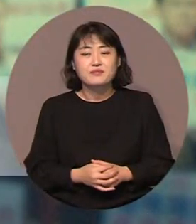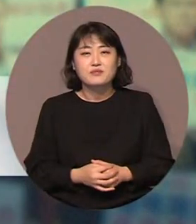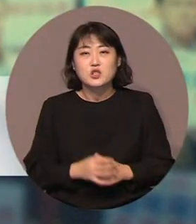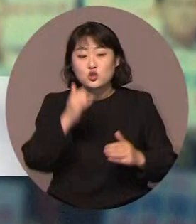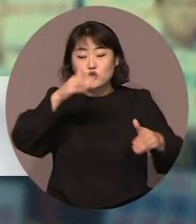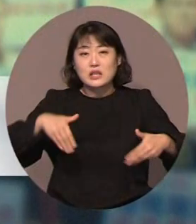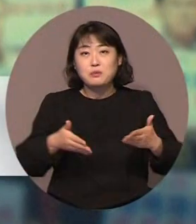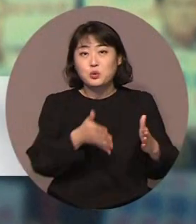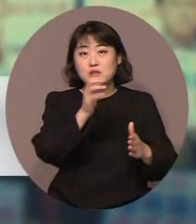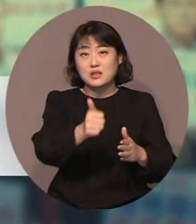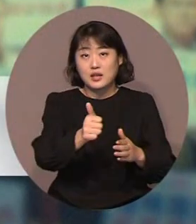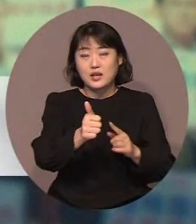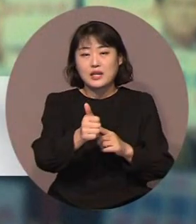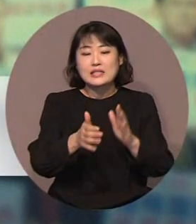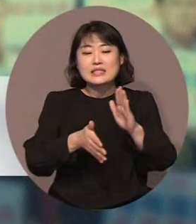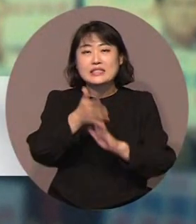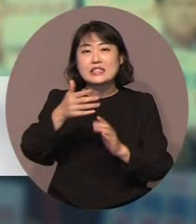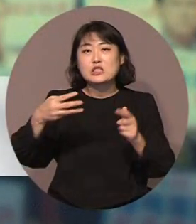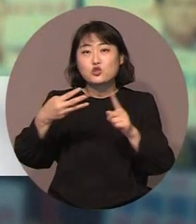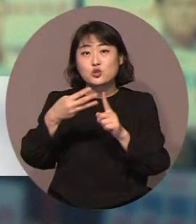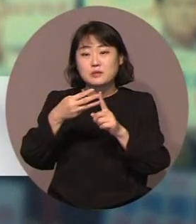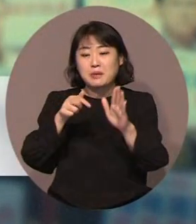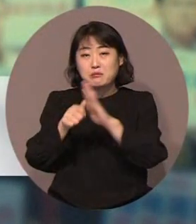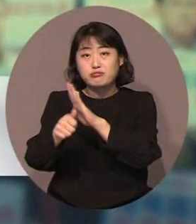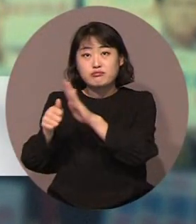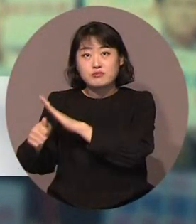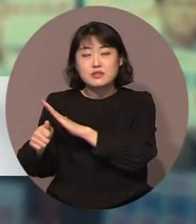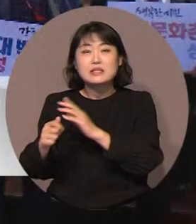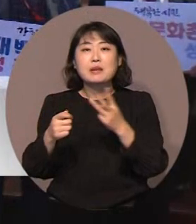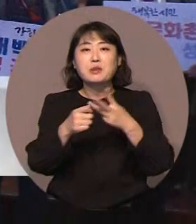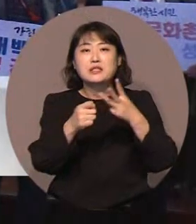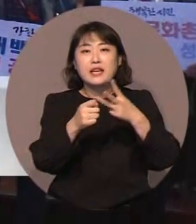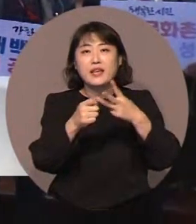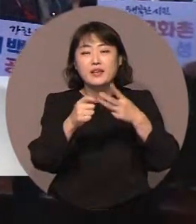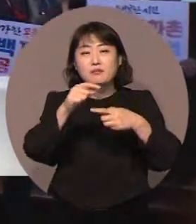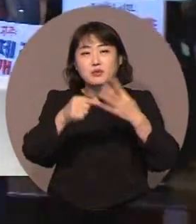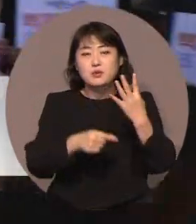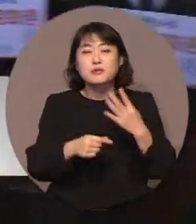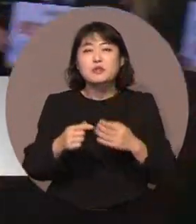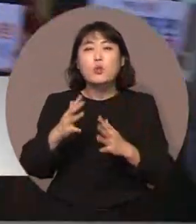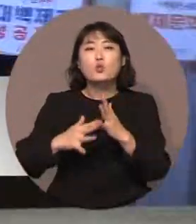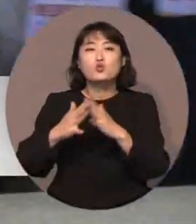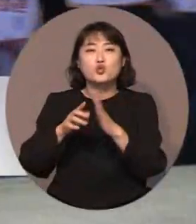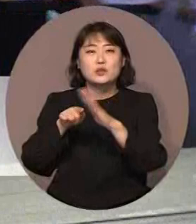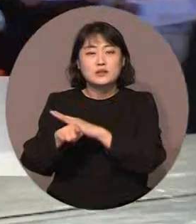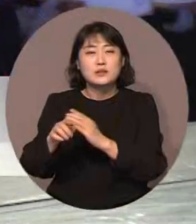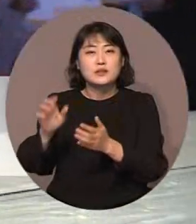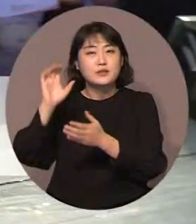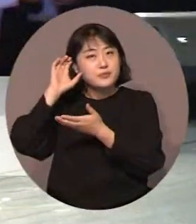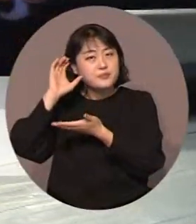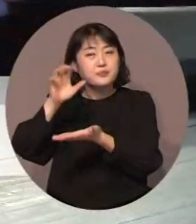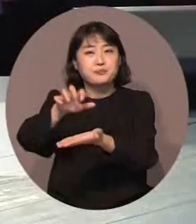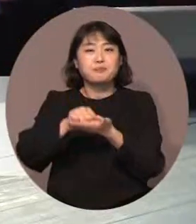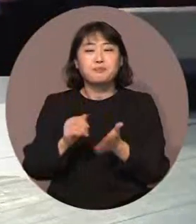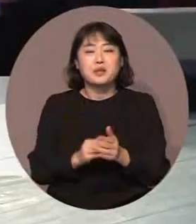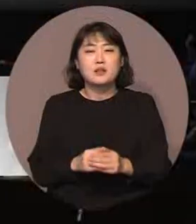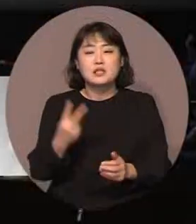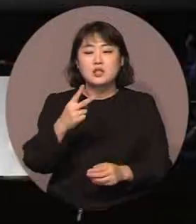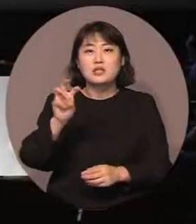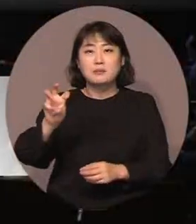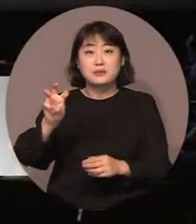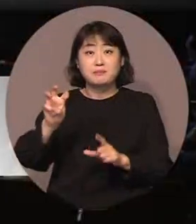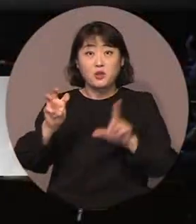김태흠 충남도지사가 시군 방문 세 번째 일정으로 공주시를 방문해 현안을 청취했습니다. 김 지사는 오는